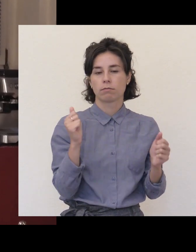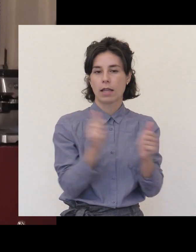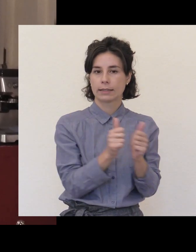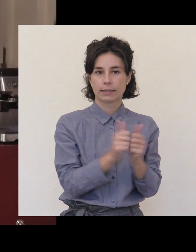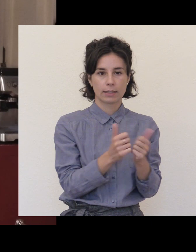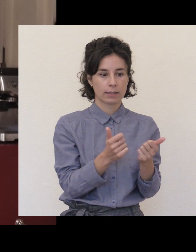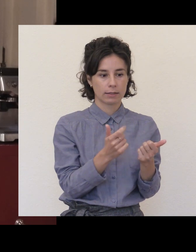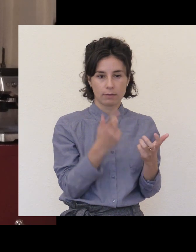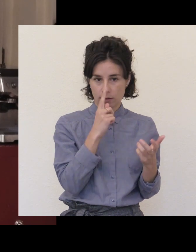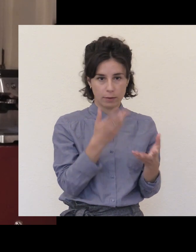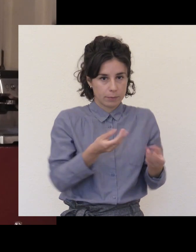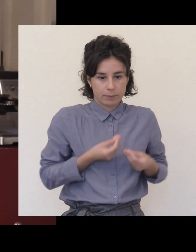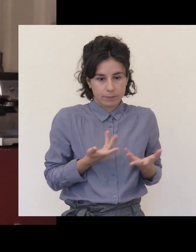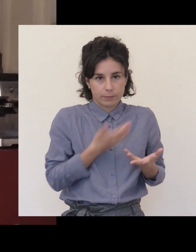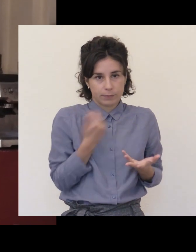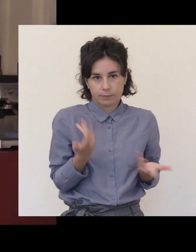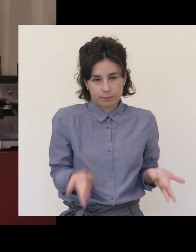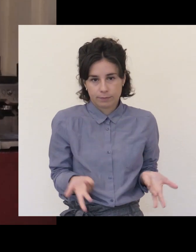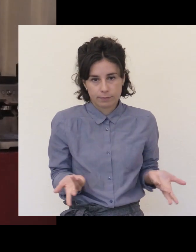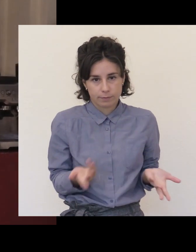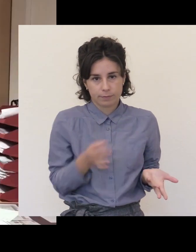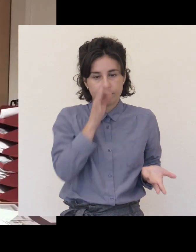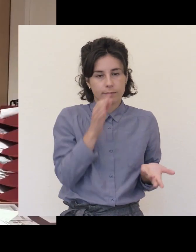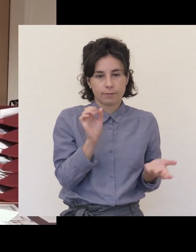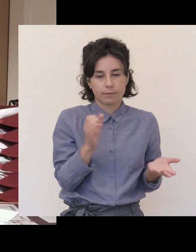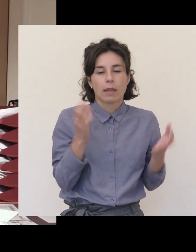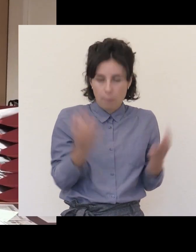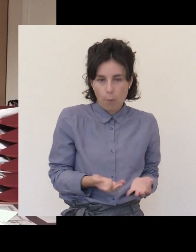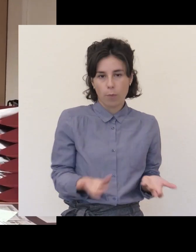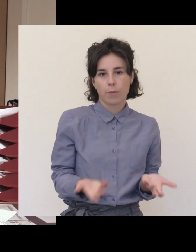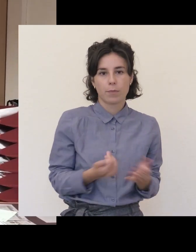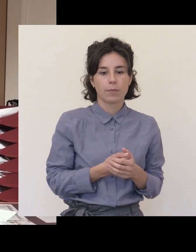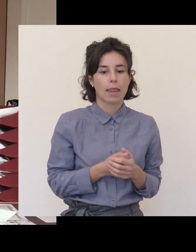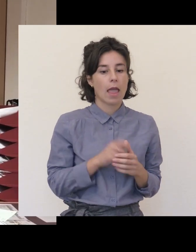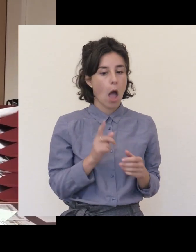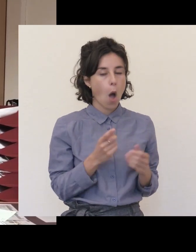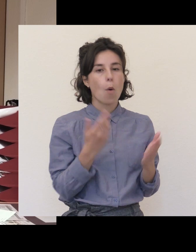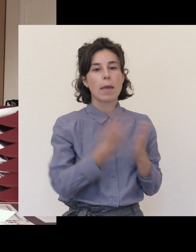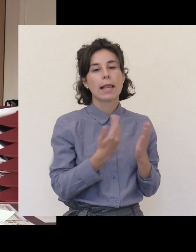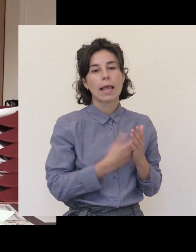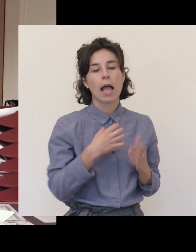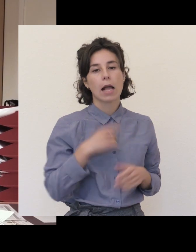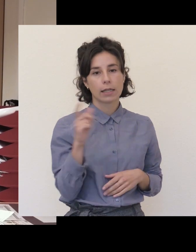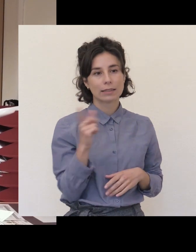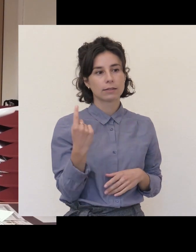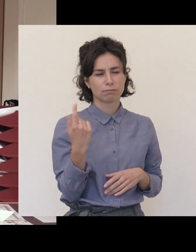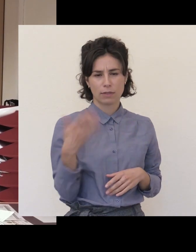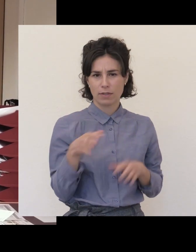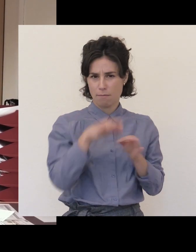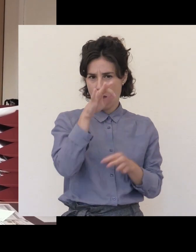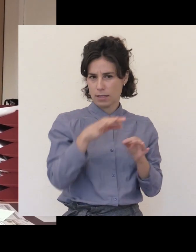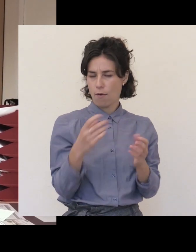Ohne den geht einfach gar nichts. Das muss einfach vorliegen. Und vor allen Dingen auch der Blick der Krankenkasse, dass Sie die Maßnahme, diese